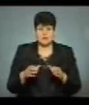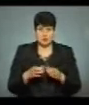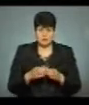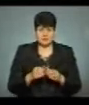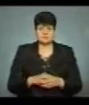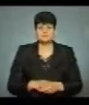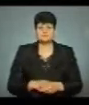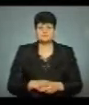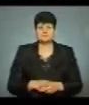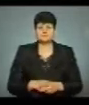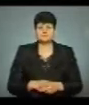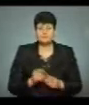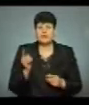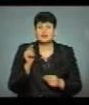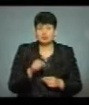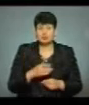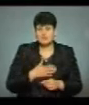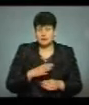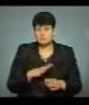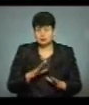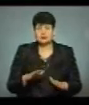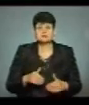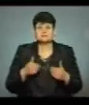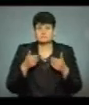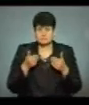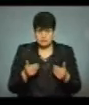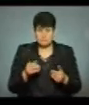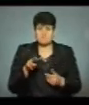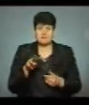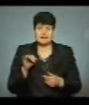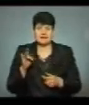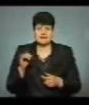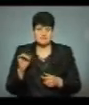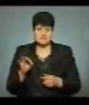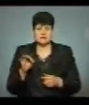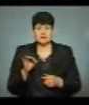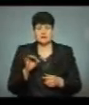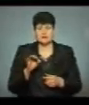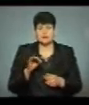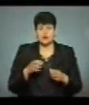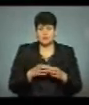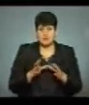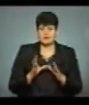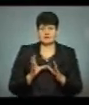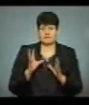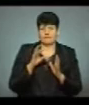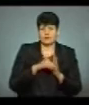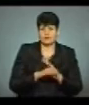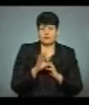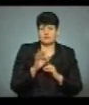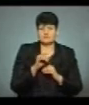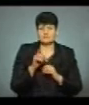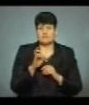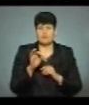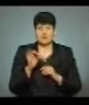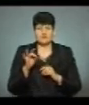думку Мінрегіону. Тому нами було запропоновано Млиновецькій громаді розглянути варіант входження до Зборівської ОТГ. Звичайно,